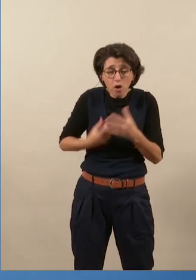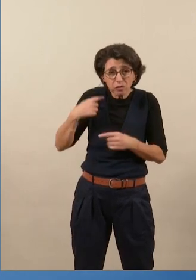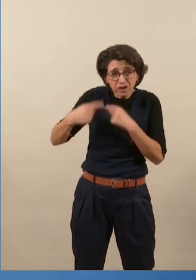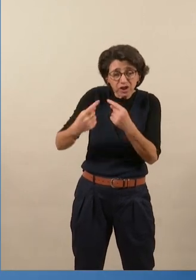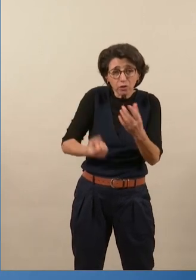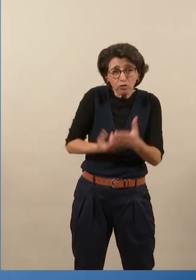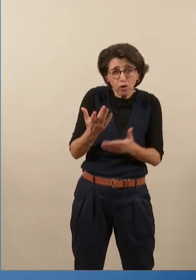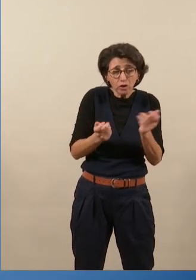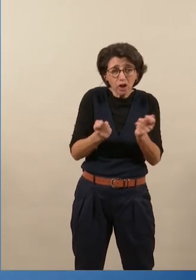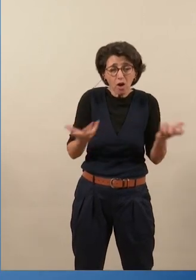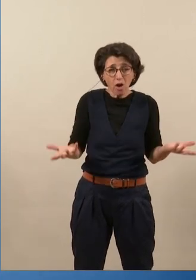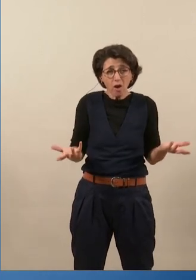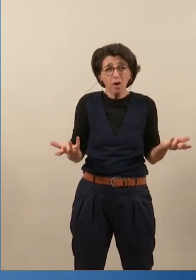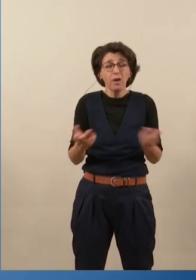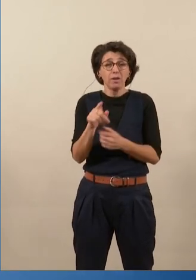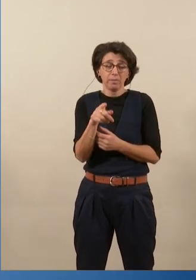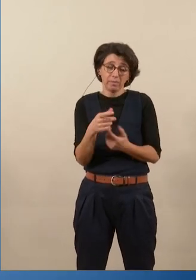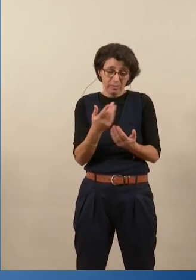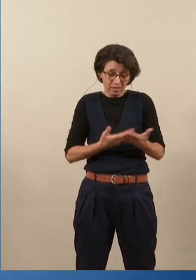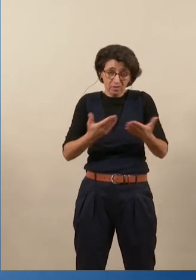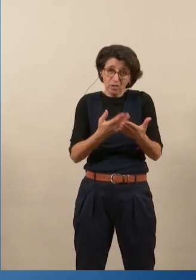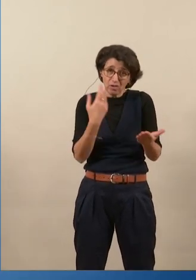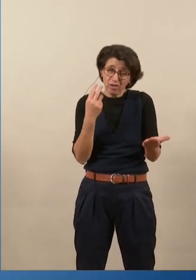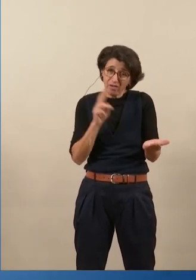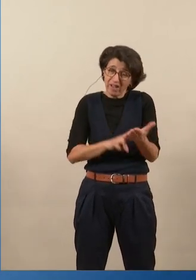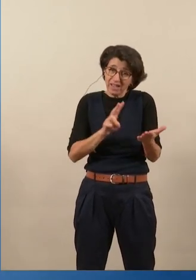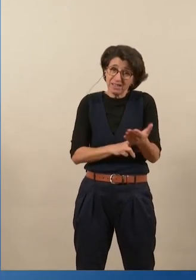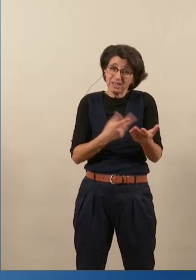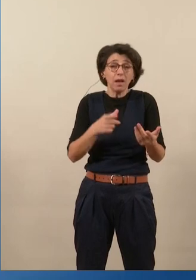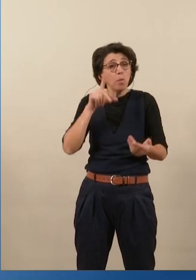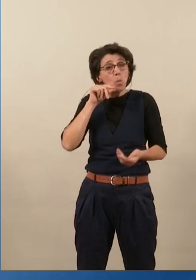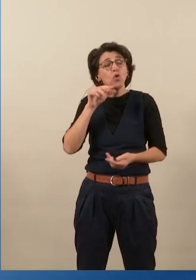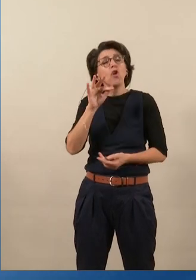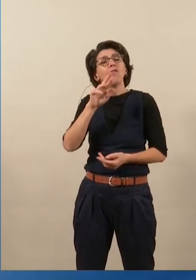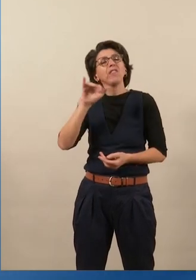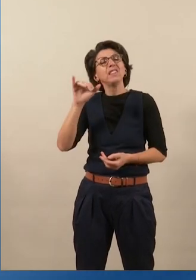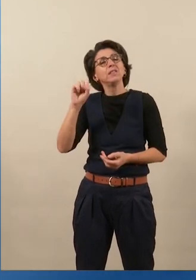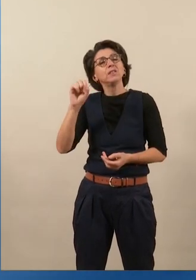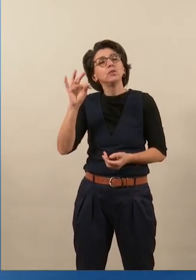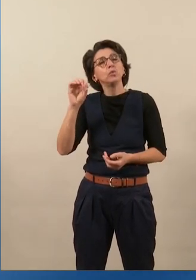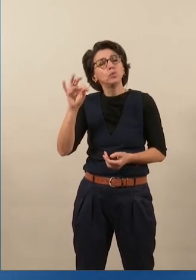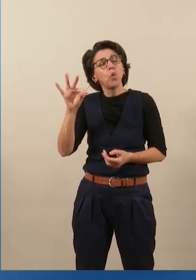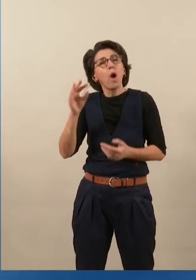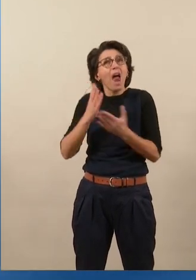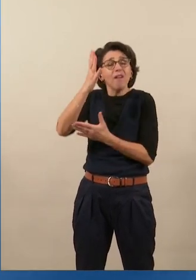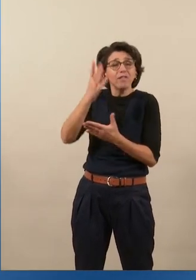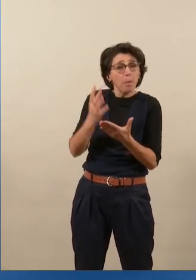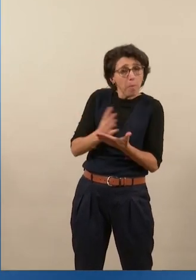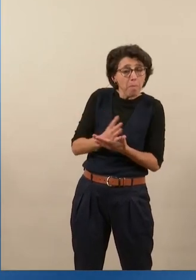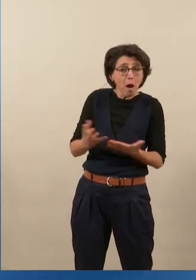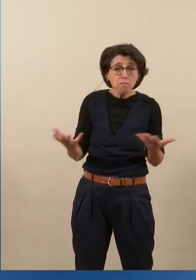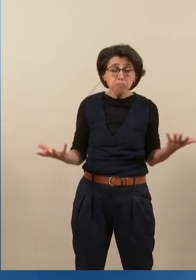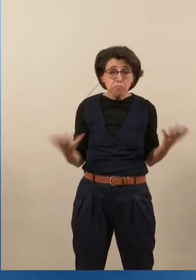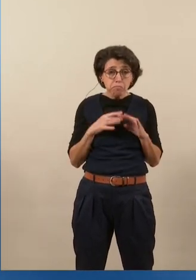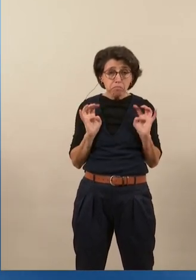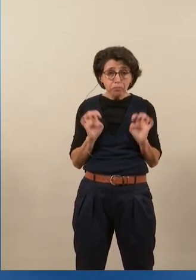yeux hein ce qui n'empêche pas monsieur fristau de dire que il prépare l'avenir et moi je voudrais vous dire que ce qui me frappe le plus ce que j'ai